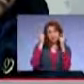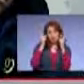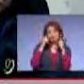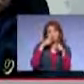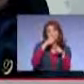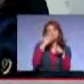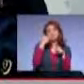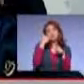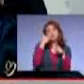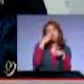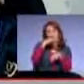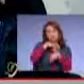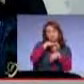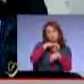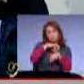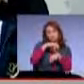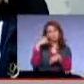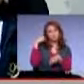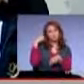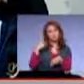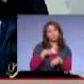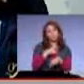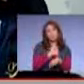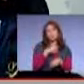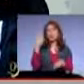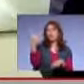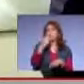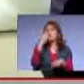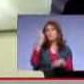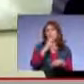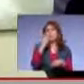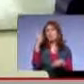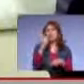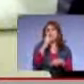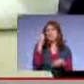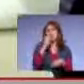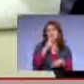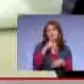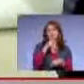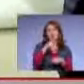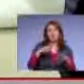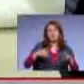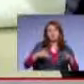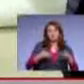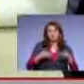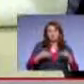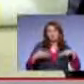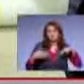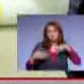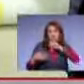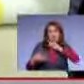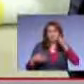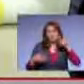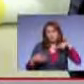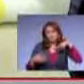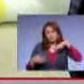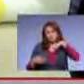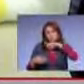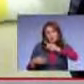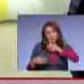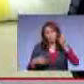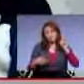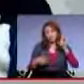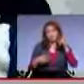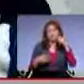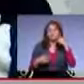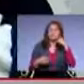تقلصي. وديناه ولفينا بيه كتير، والدكاتره قالوا ان هو هيمشي برضه ما مشيش. رحت برنامج واحد